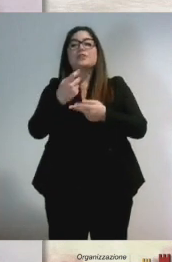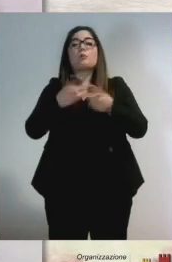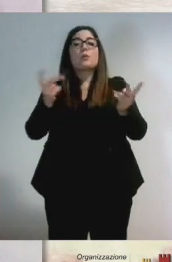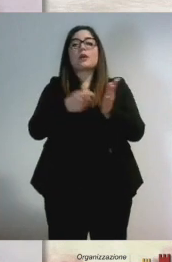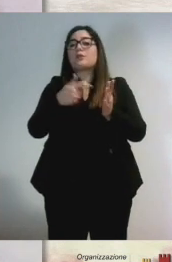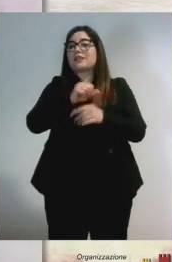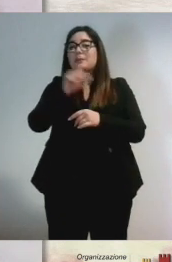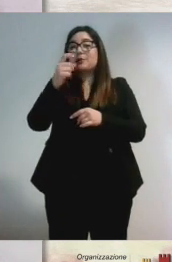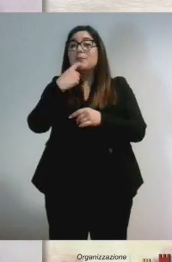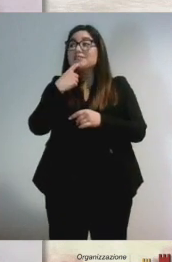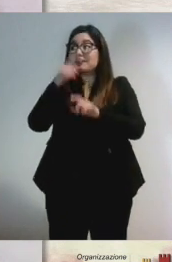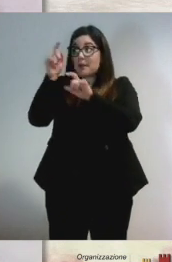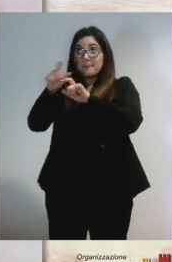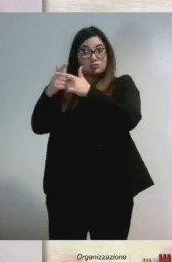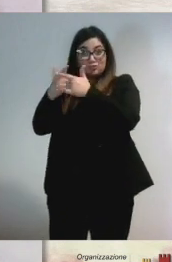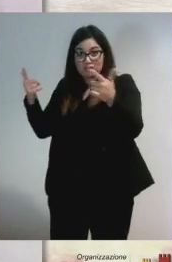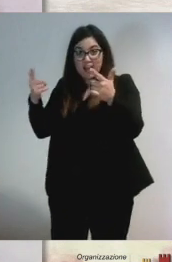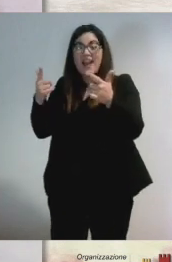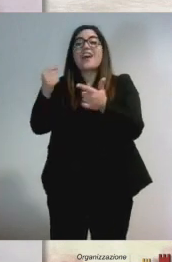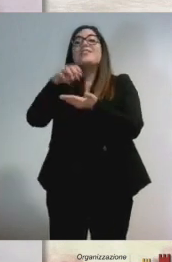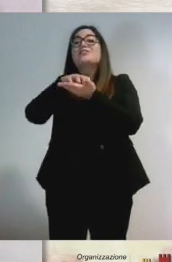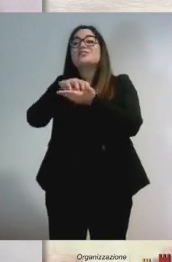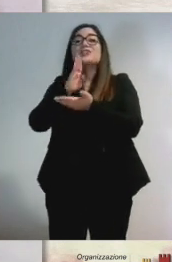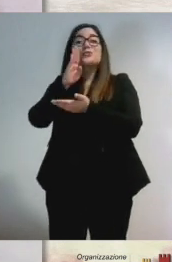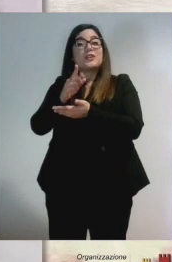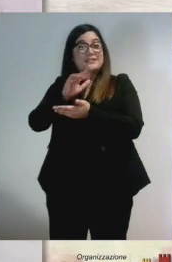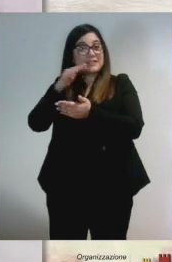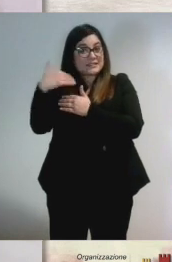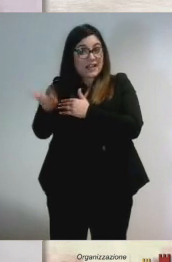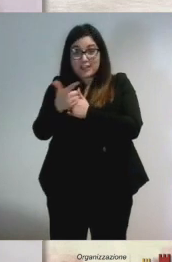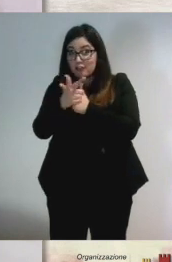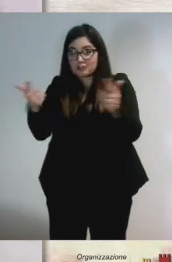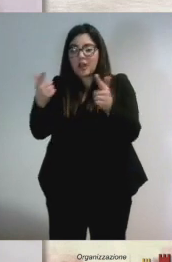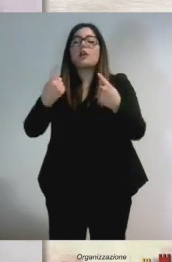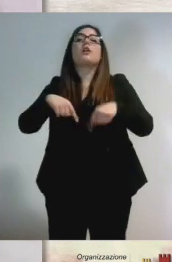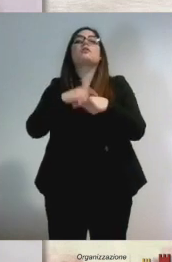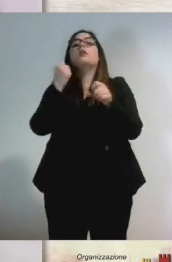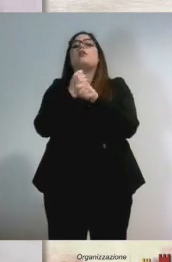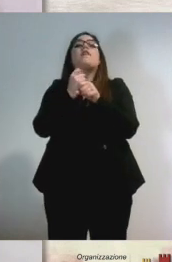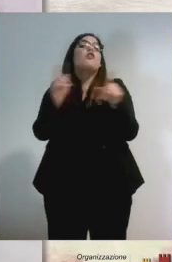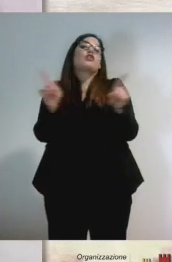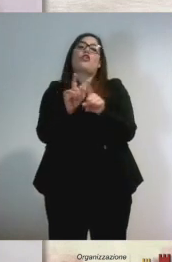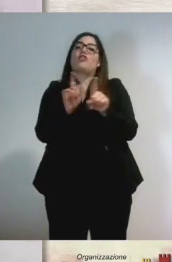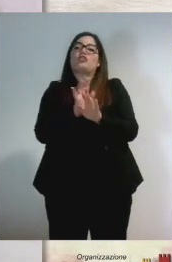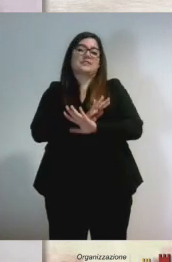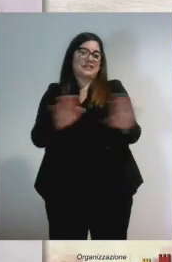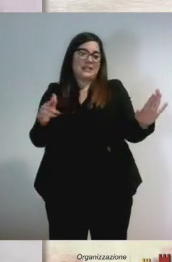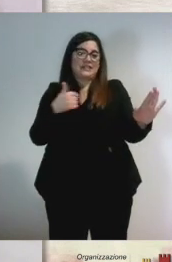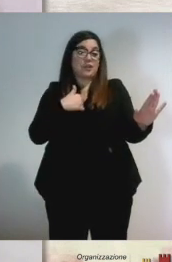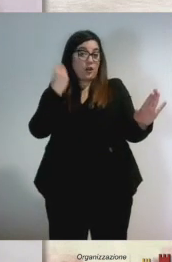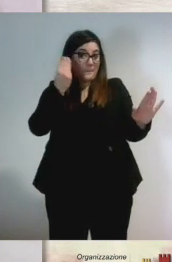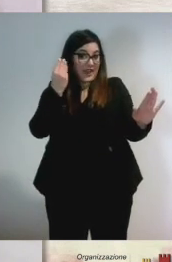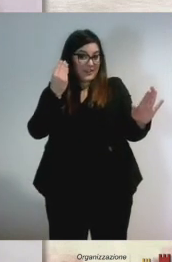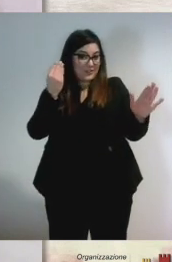personale anche senza risorse per consulenze esterne Comunque il nostro lavoro l'abbiamo fatto E credo di aver risposto